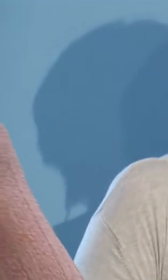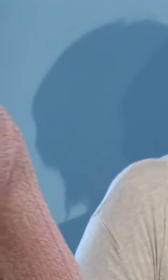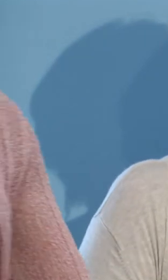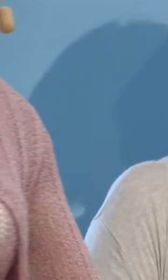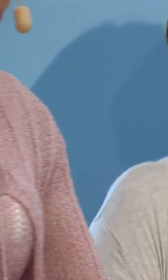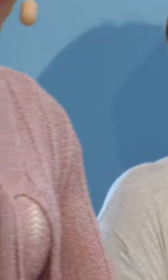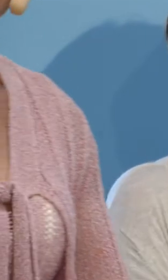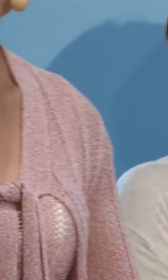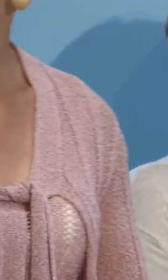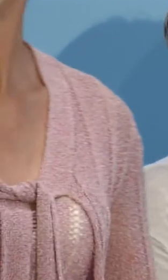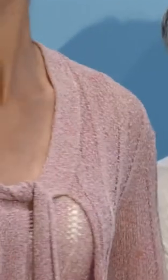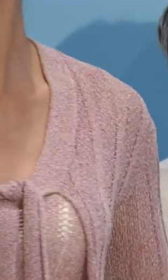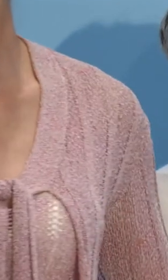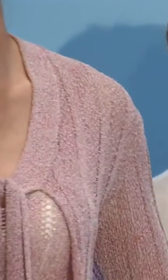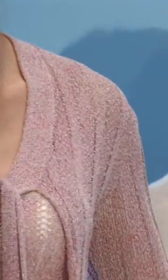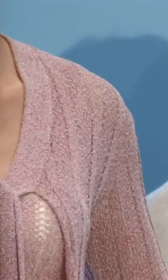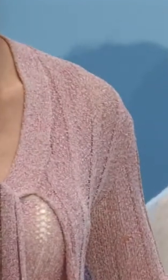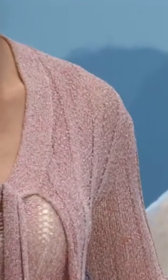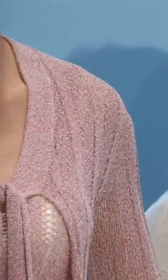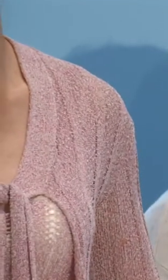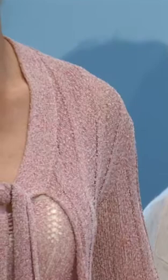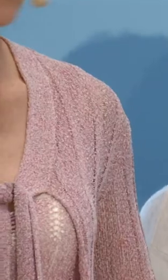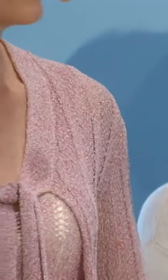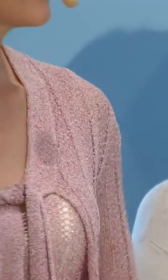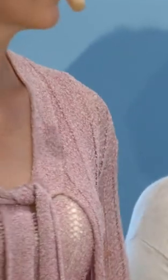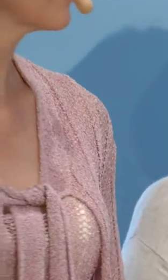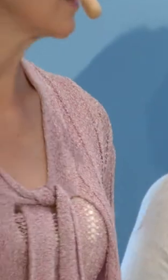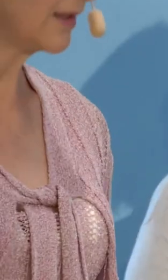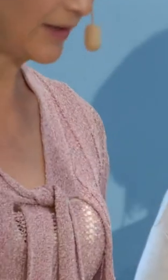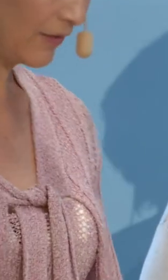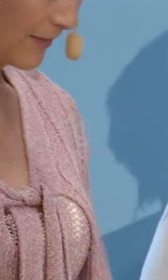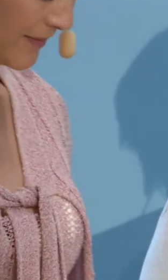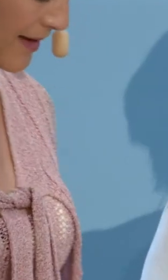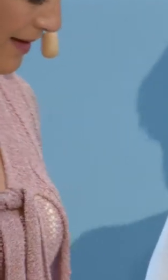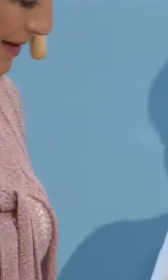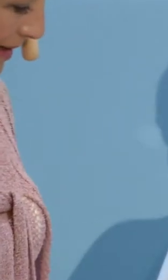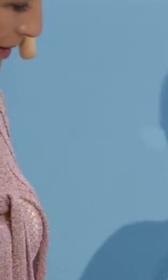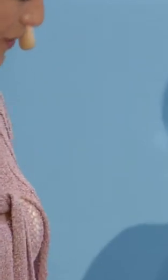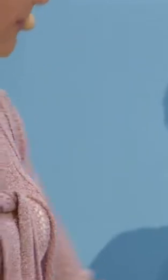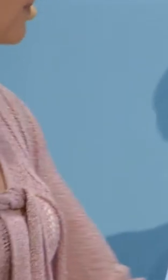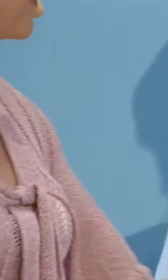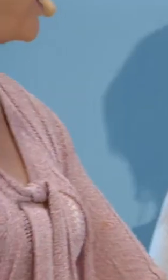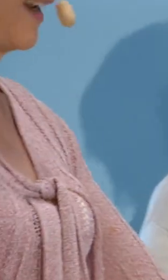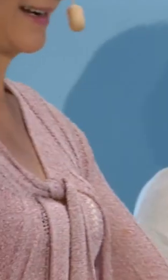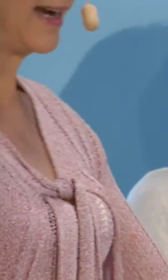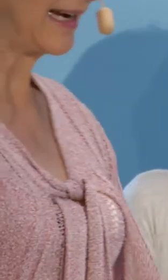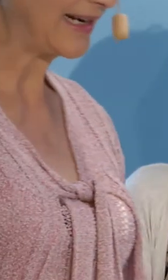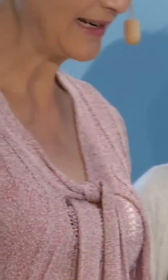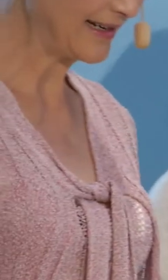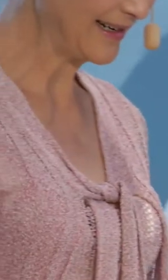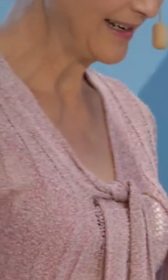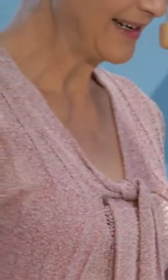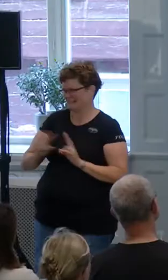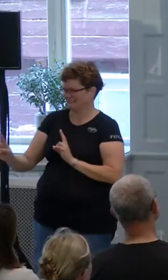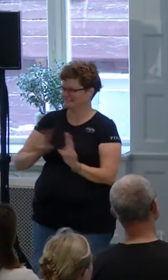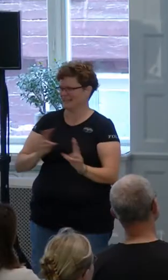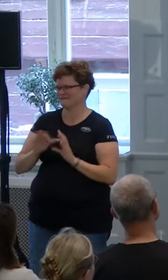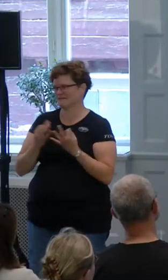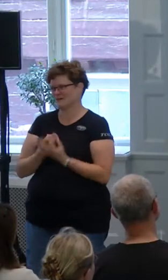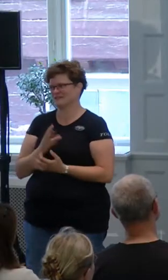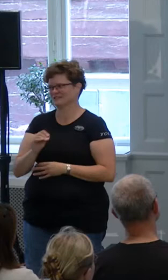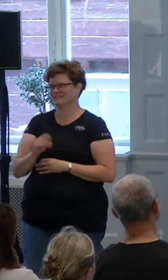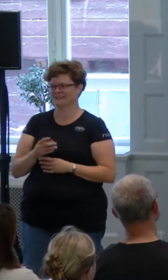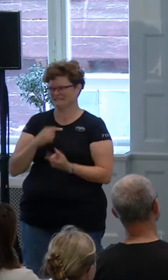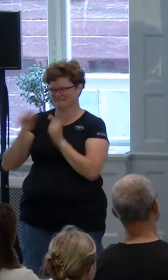arbetar. Men där skiljer vi oss i vår övertygelse, tror jag. Det vet vi. Jag tänker inte på den debatten här. Det finns andra forum där vi tar